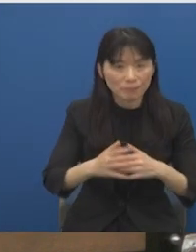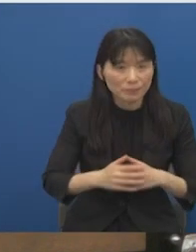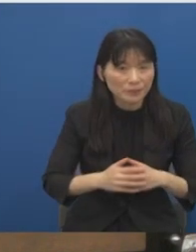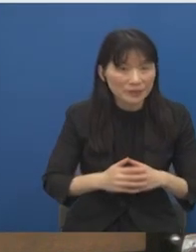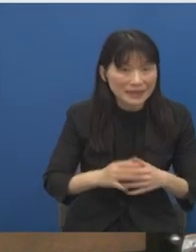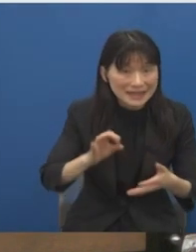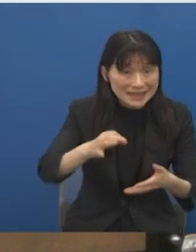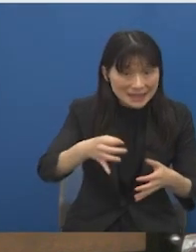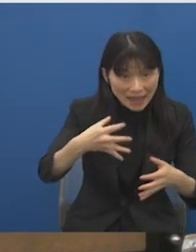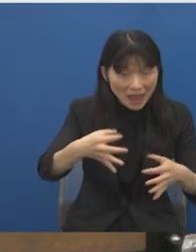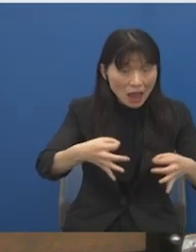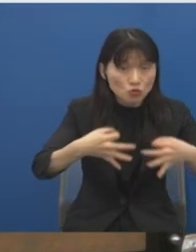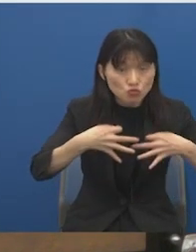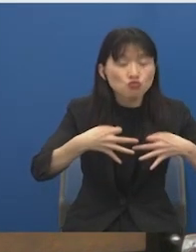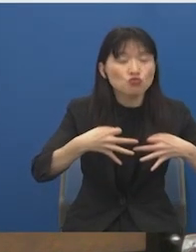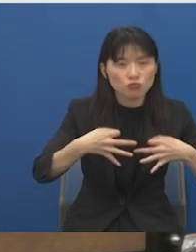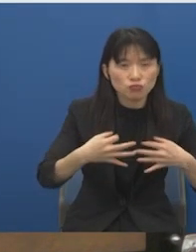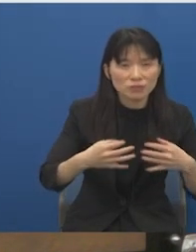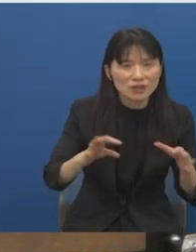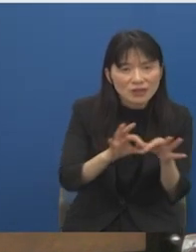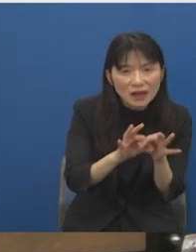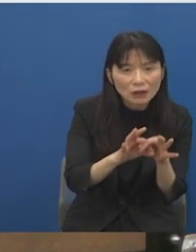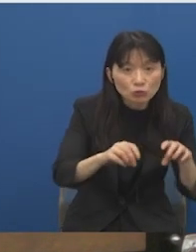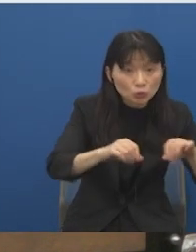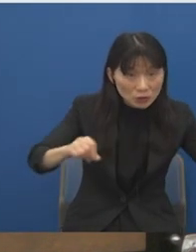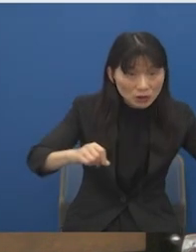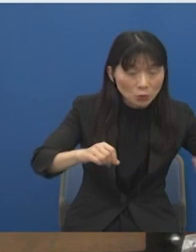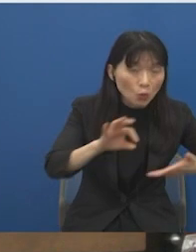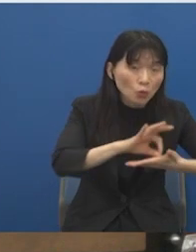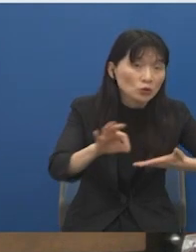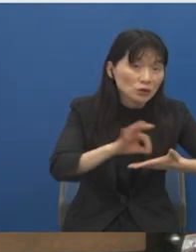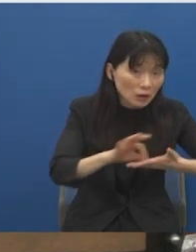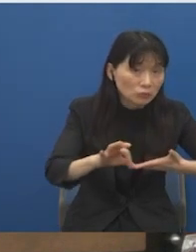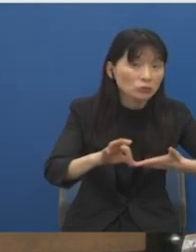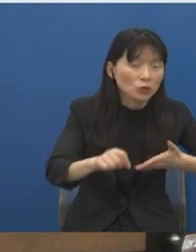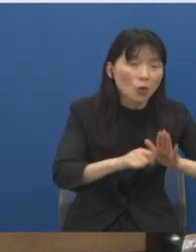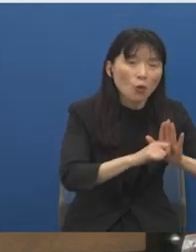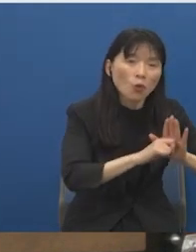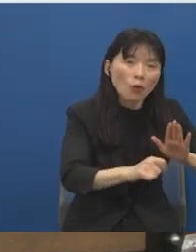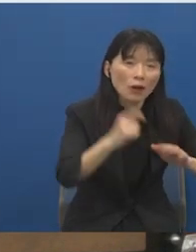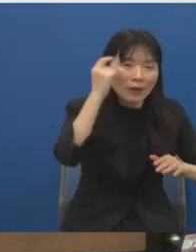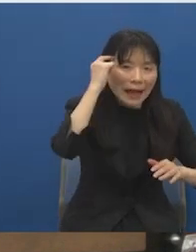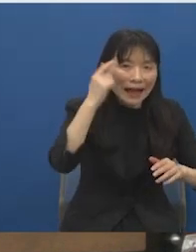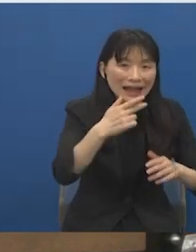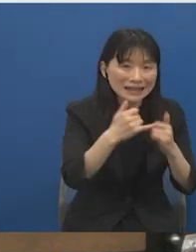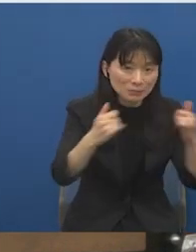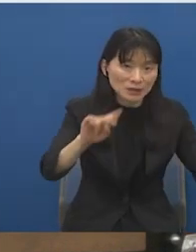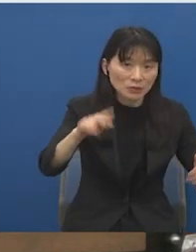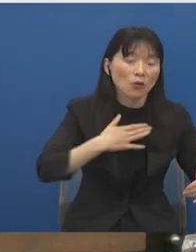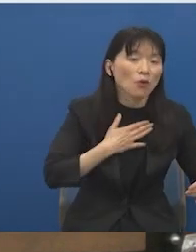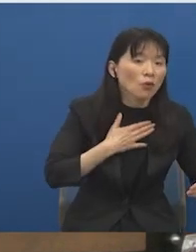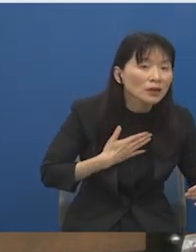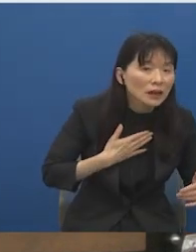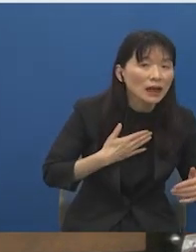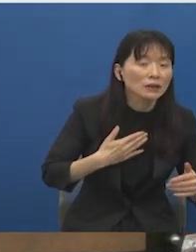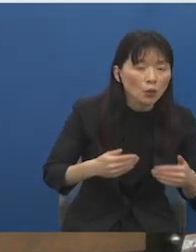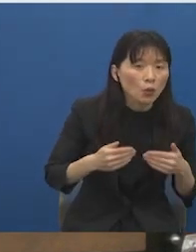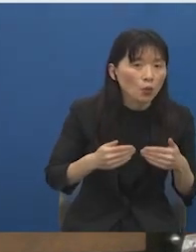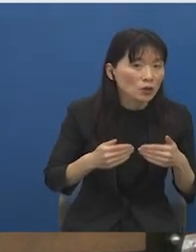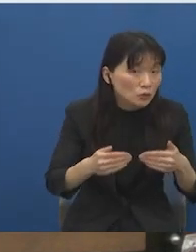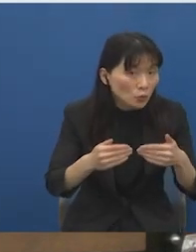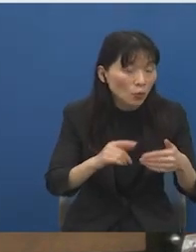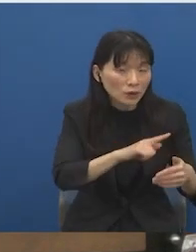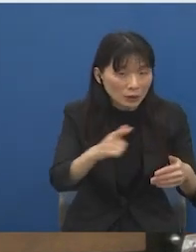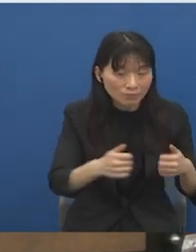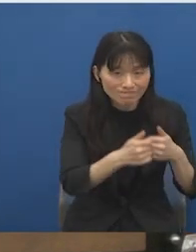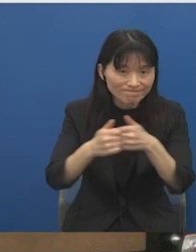収増につながることなど、跡地等の活用事業の効果を説明して市民理解を得る必要性などについて質疑やご意